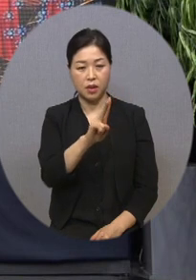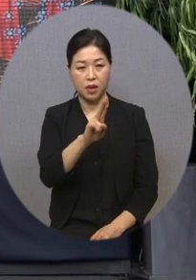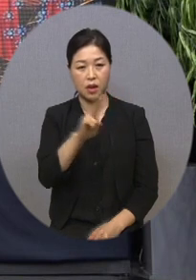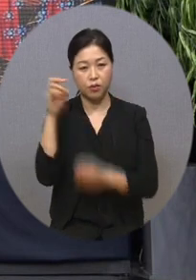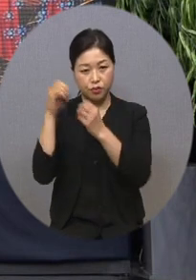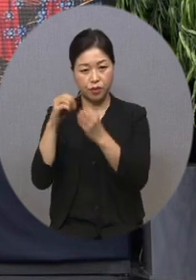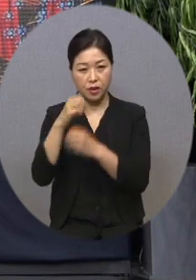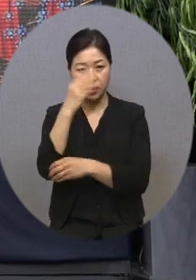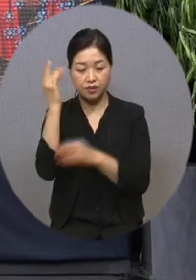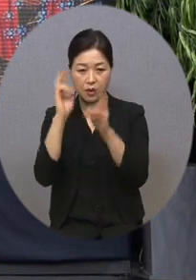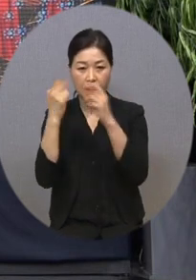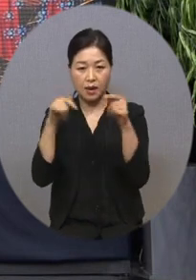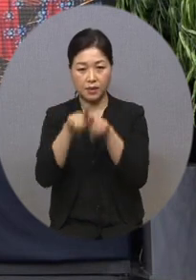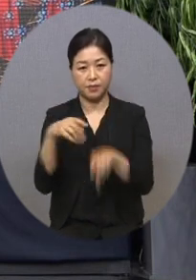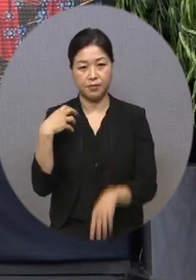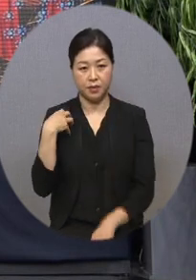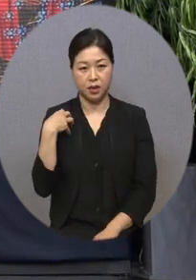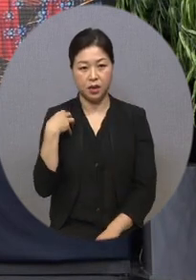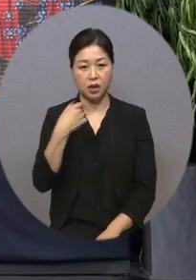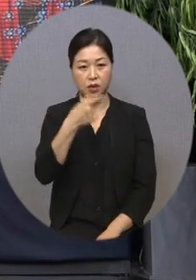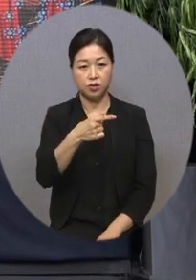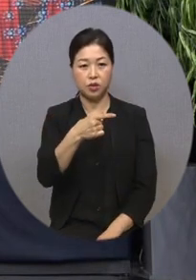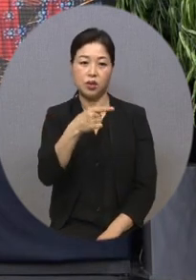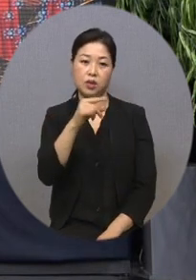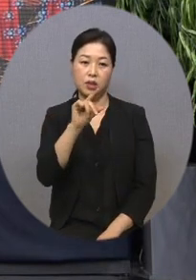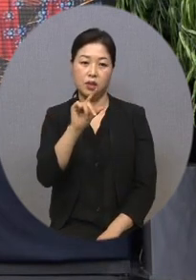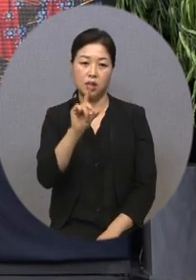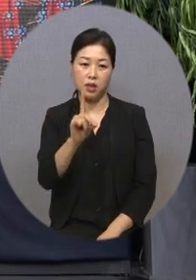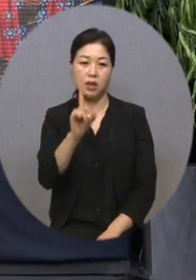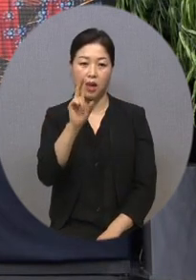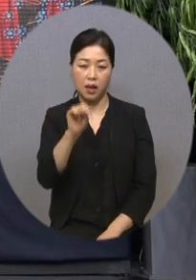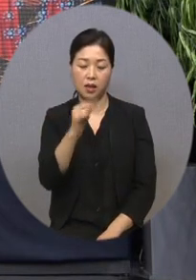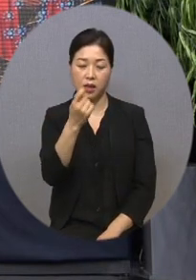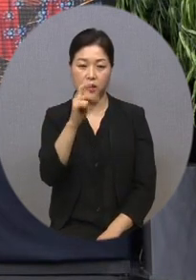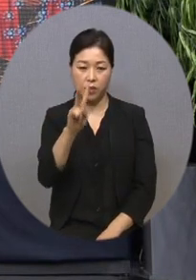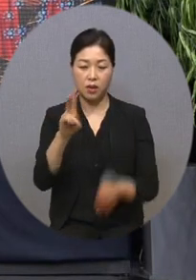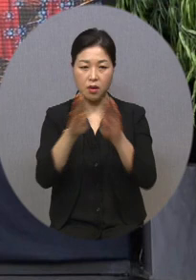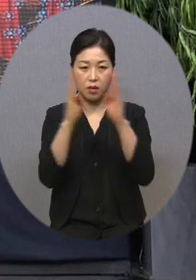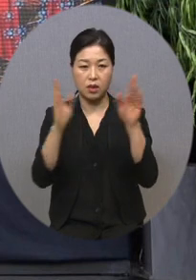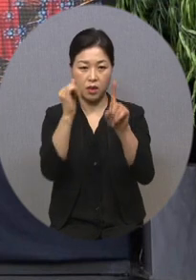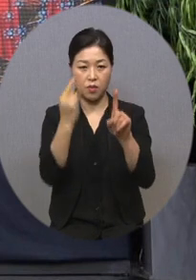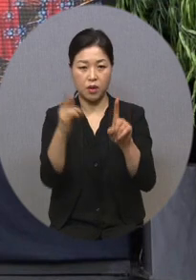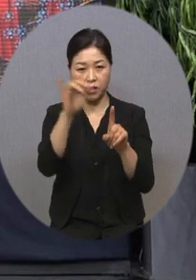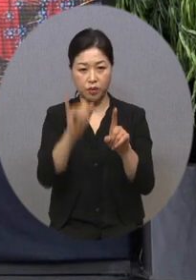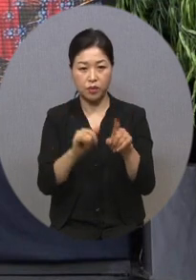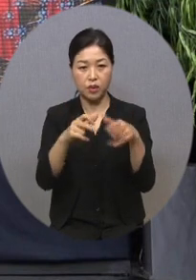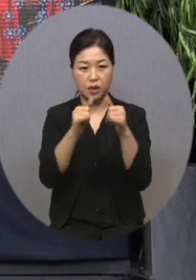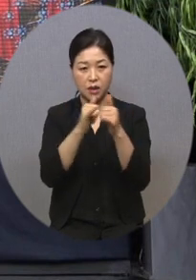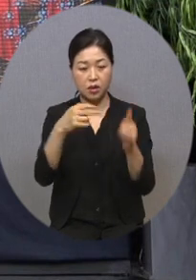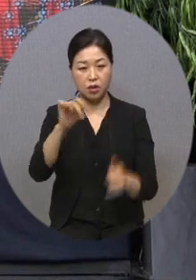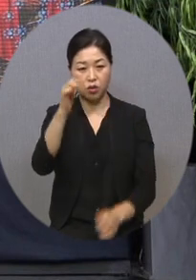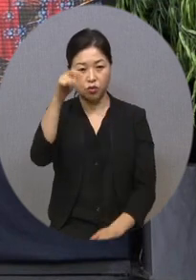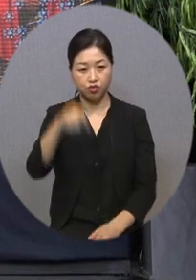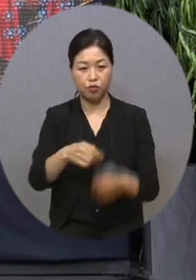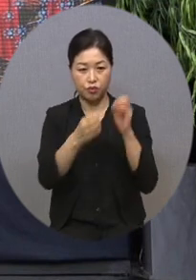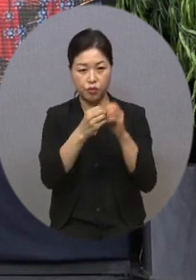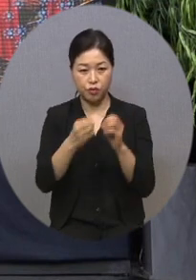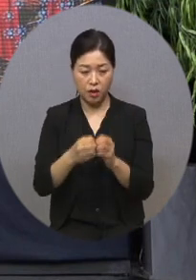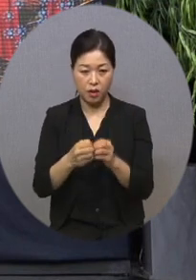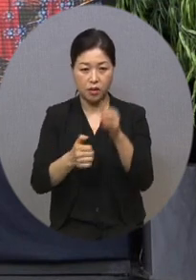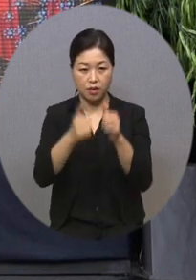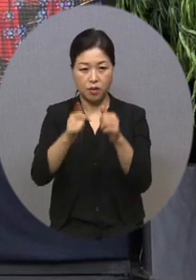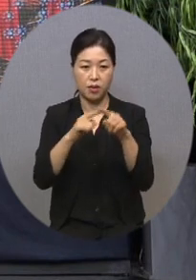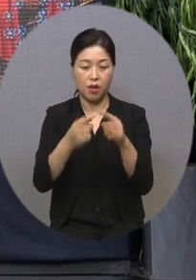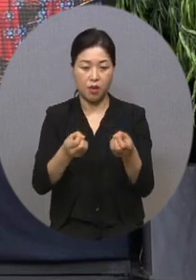국악신문사가 공동 주최하고 GDN TV에서 주관하는 제1회 전국장애인 선우 국악경연대회에서 가장